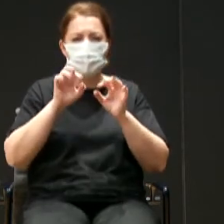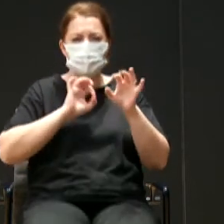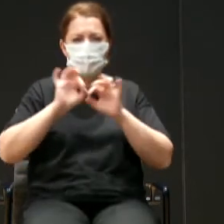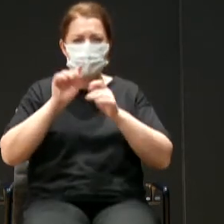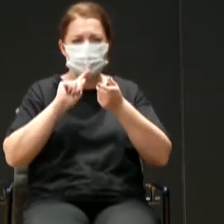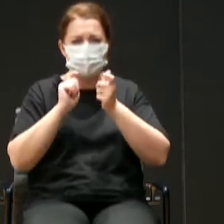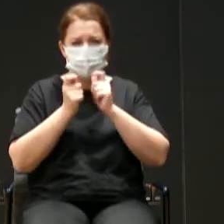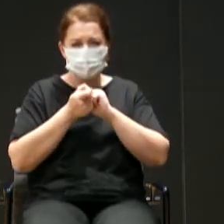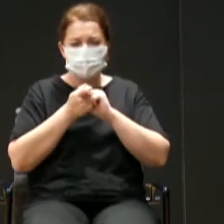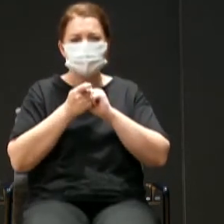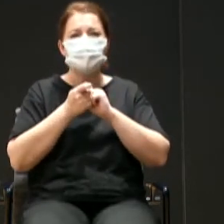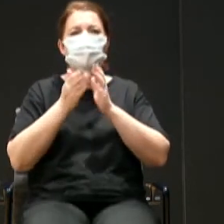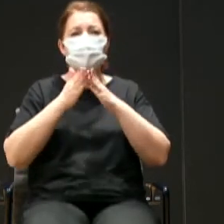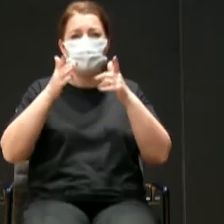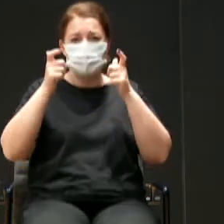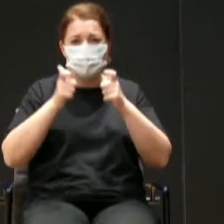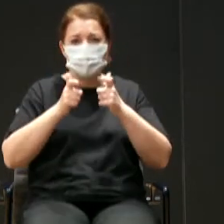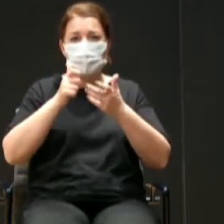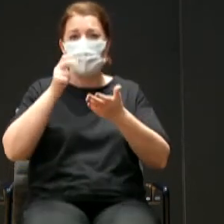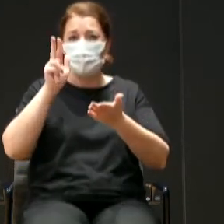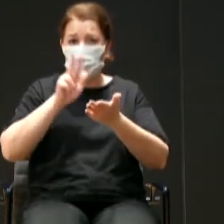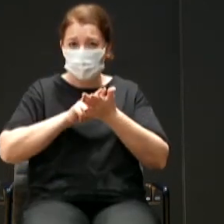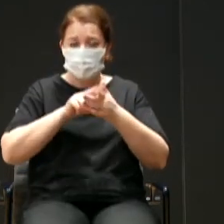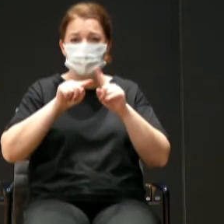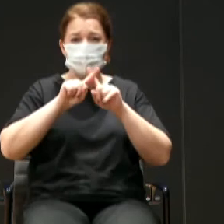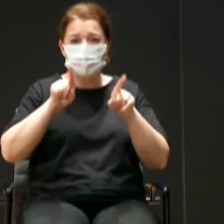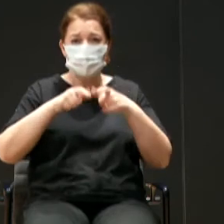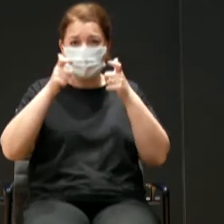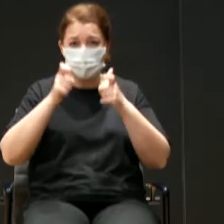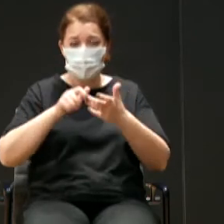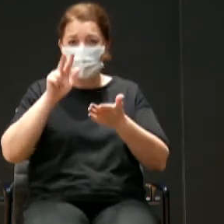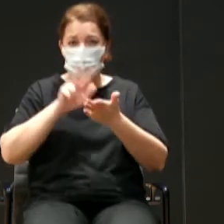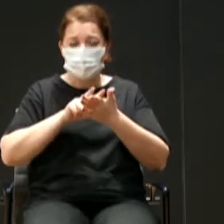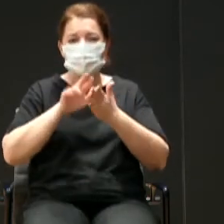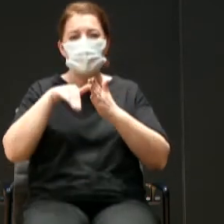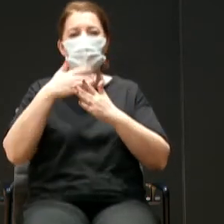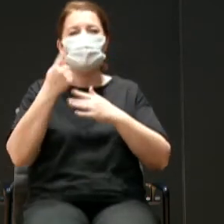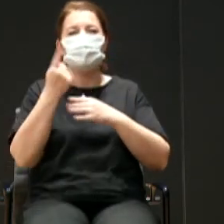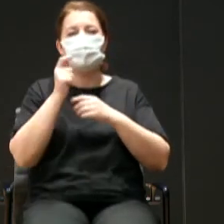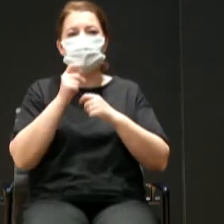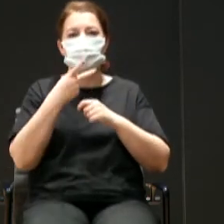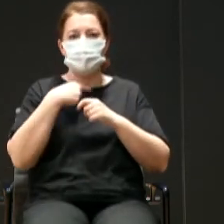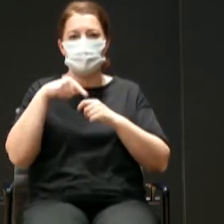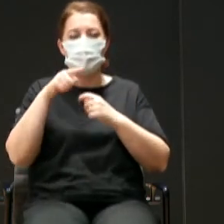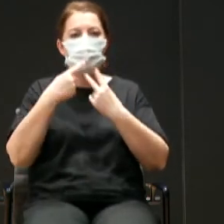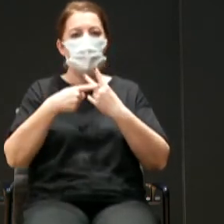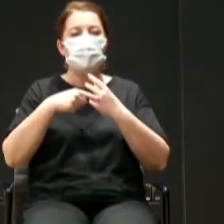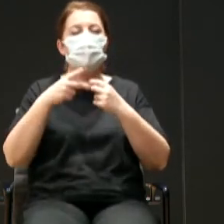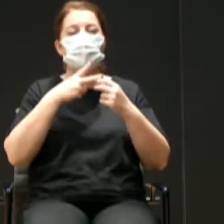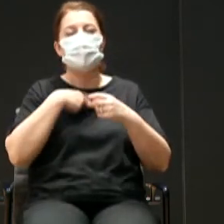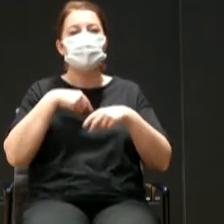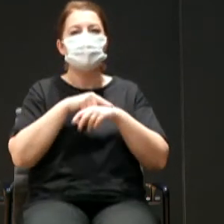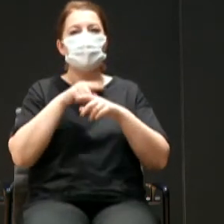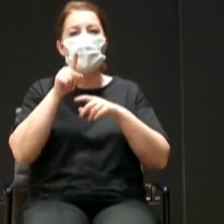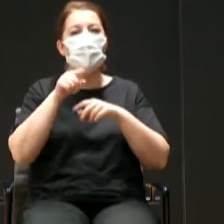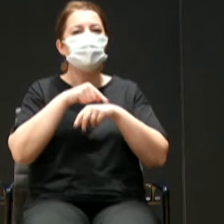Büyükşehir onaylayacak, Çevre Şehircilik Bakanlığı da onaylayacak ki başka bir şey yapılsın. Biz burayı Yakuplu Belediyesi zamanında o zamanki meclis